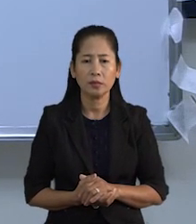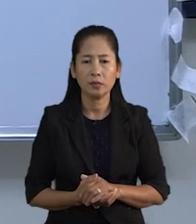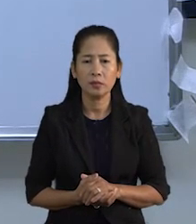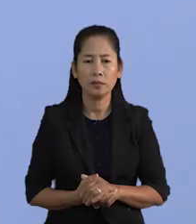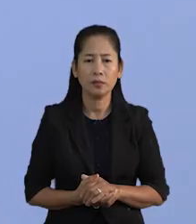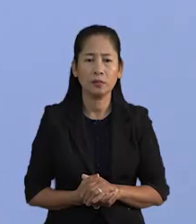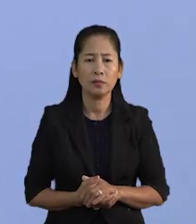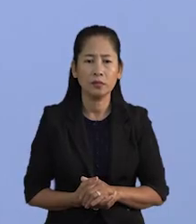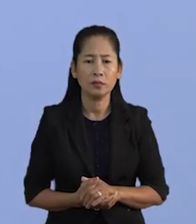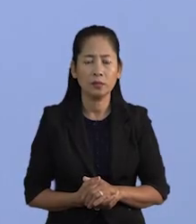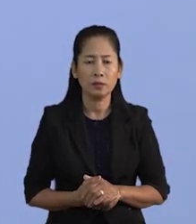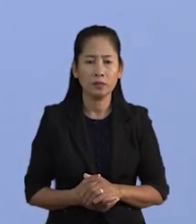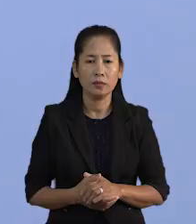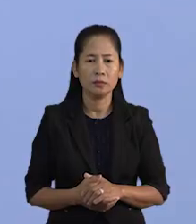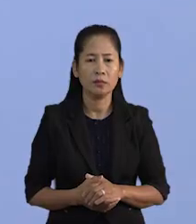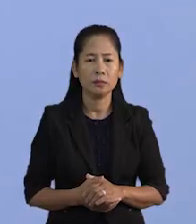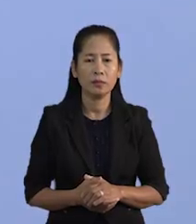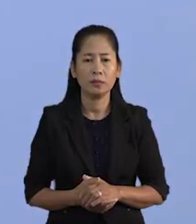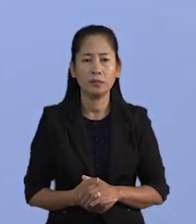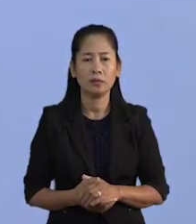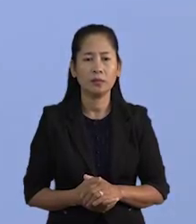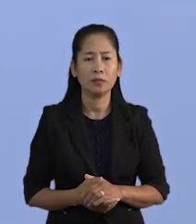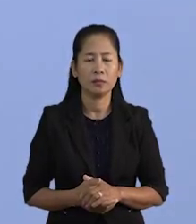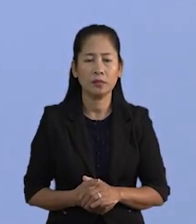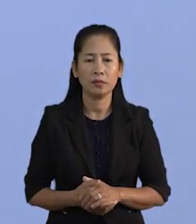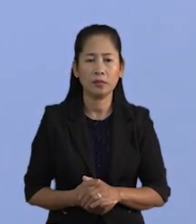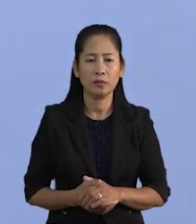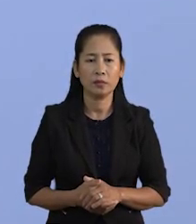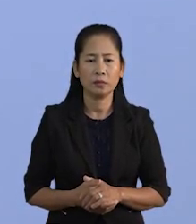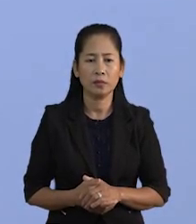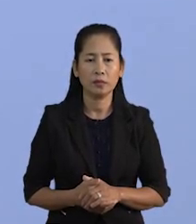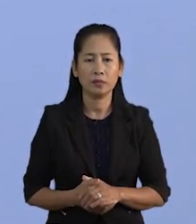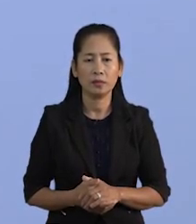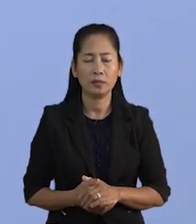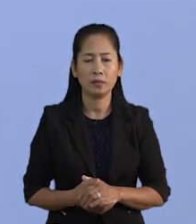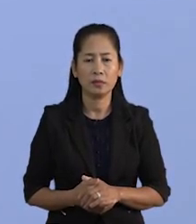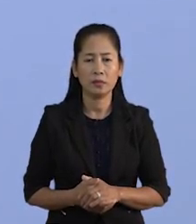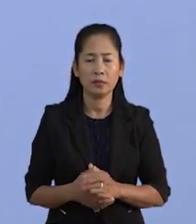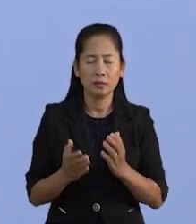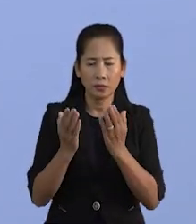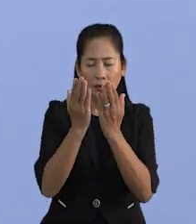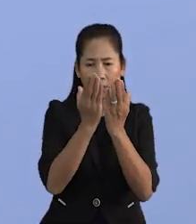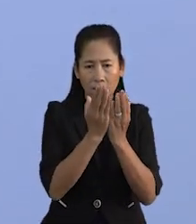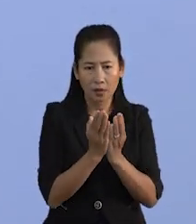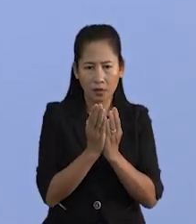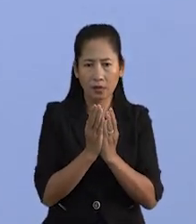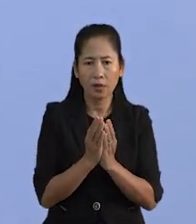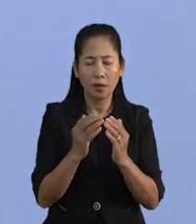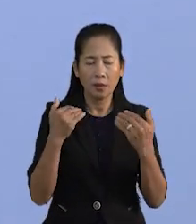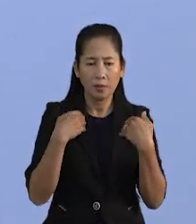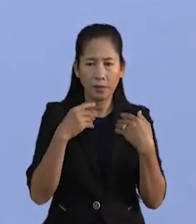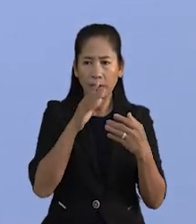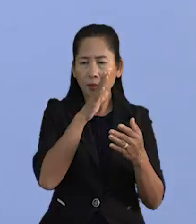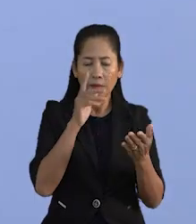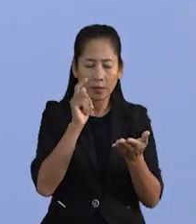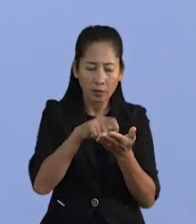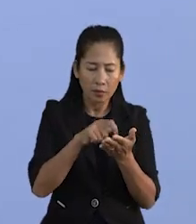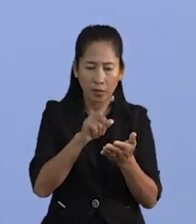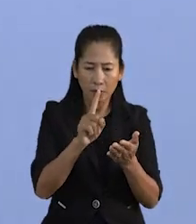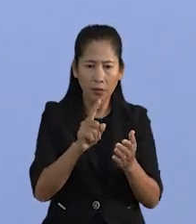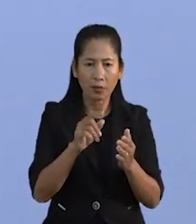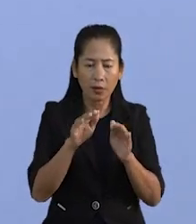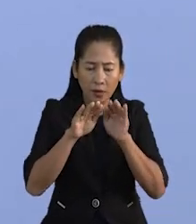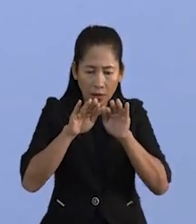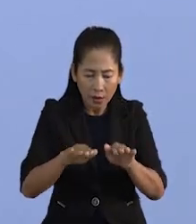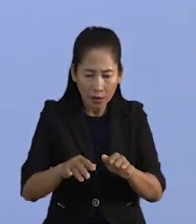បាទមើលកូនសារលបងអាន3លបាស់ហ្នឹងសិនមើលតើវាខ្លឹមសារតគ្នាដែរឬទេកូនណាមានមេមាន់មួយក្រា